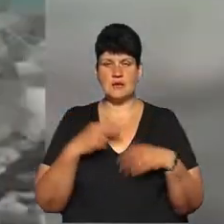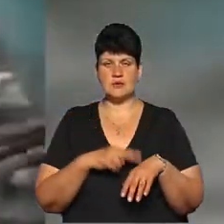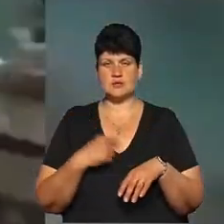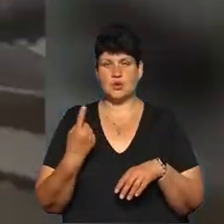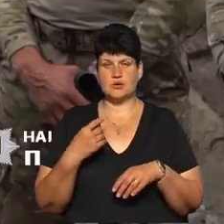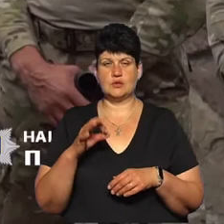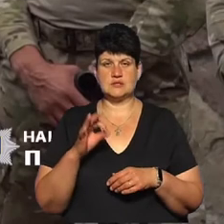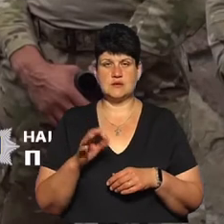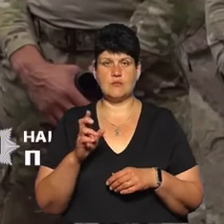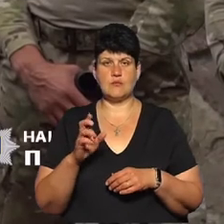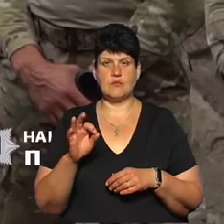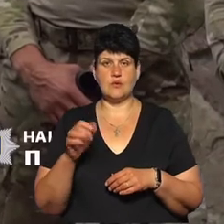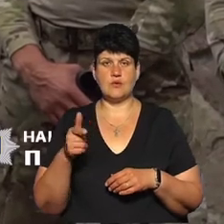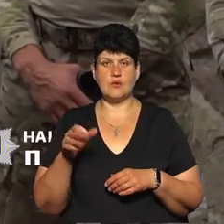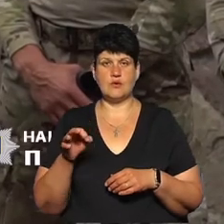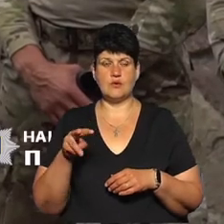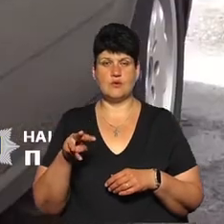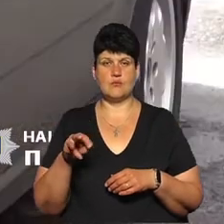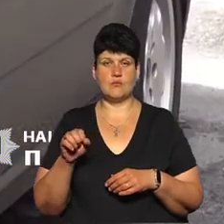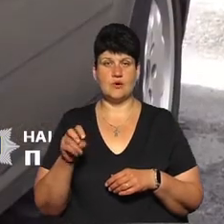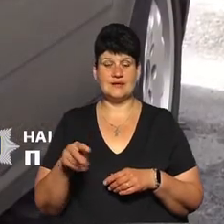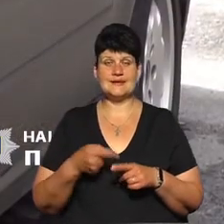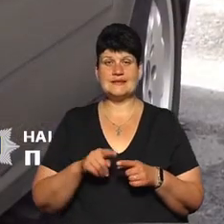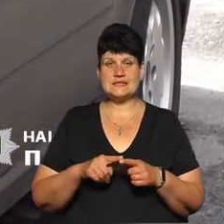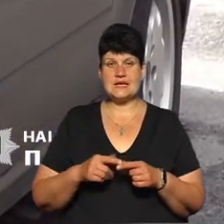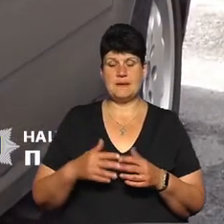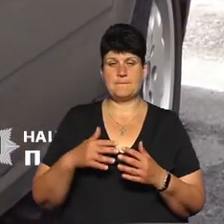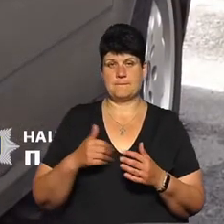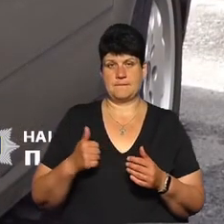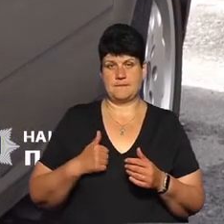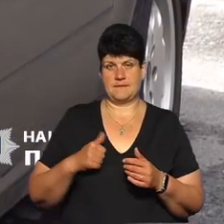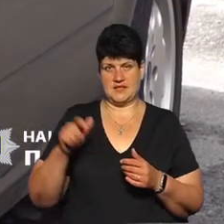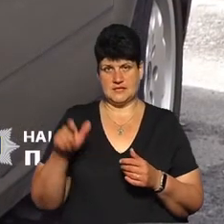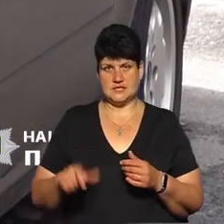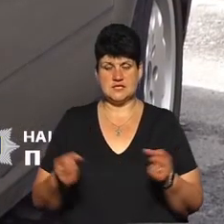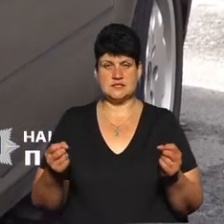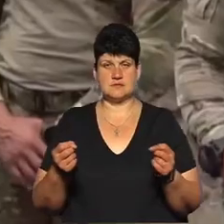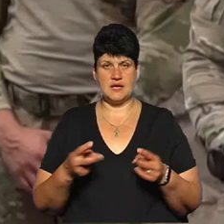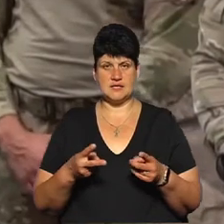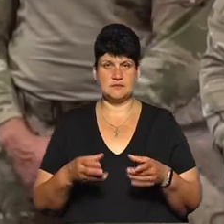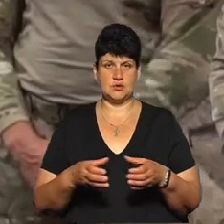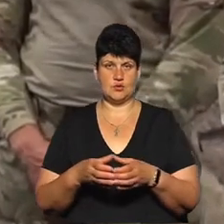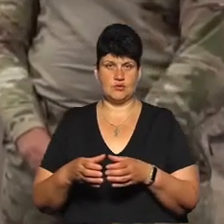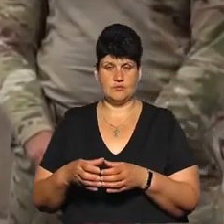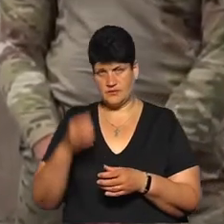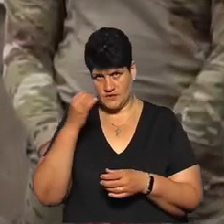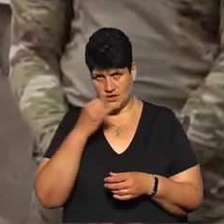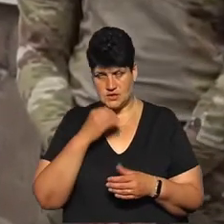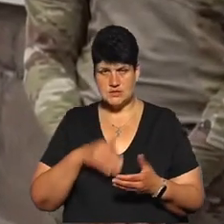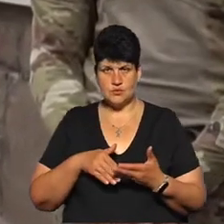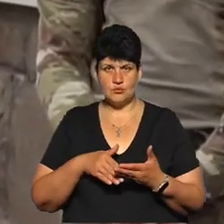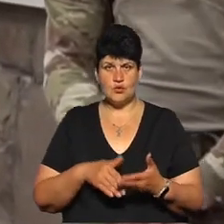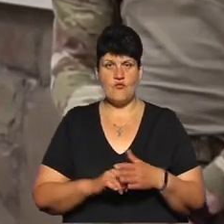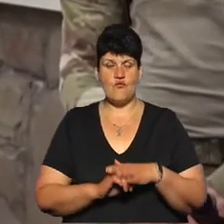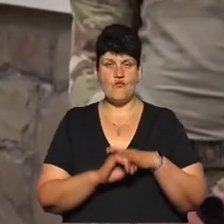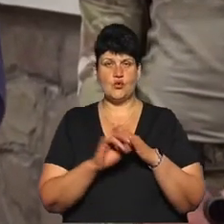Олександр Богомол. За його словами, це бійці спецпідрозділів. Ми вдячні за допомогу фонду